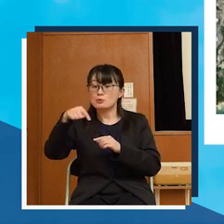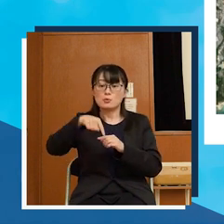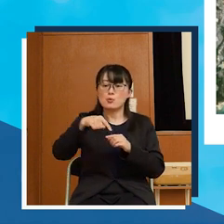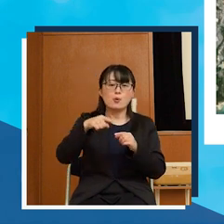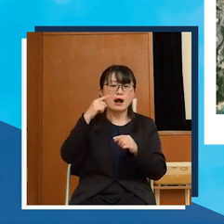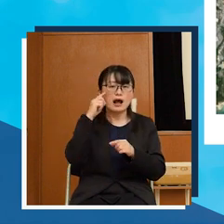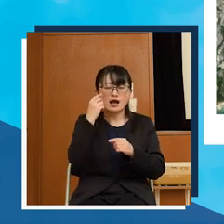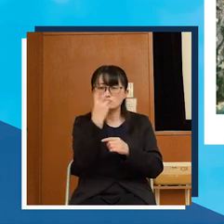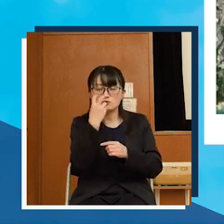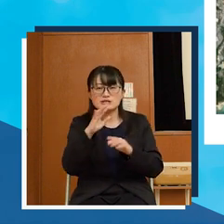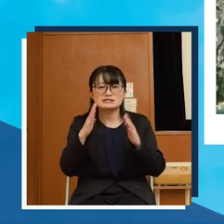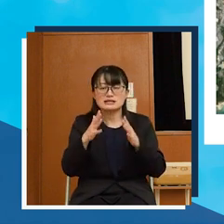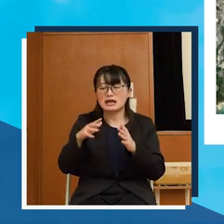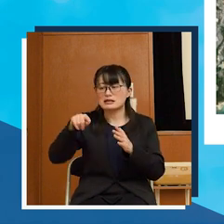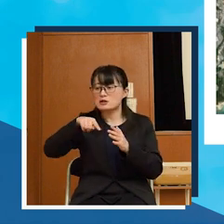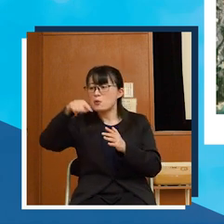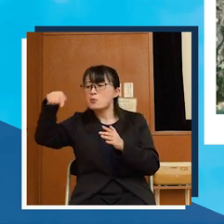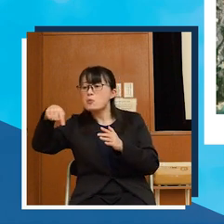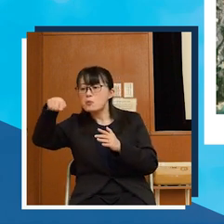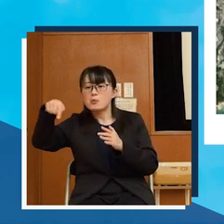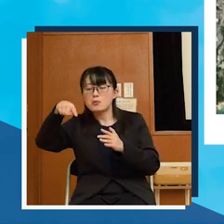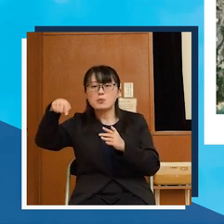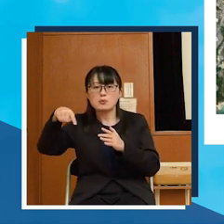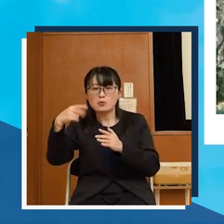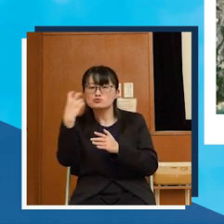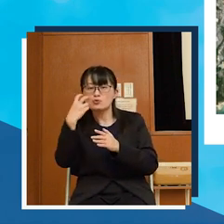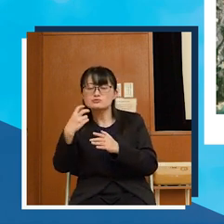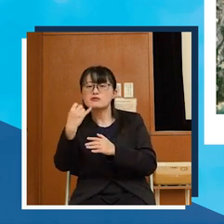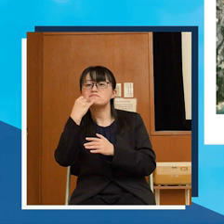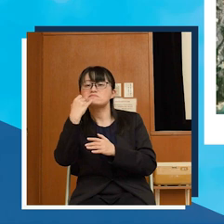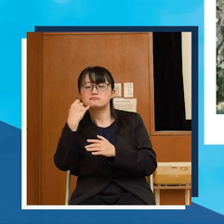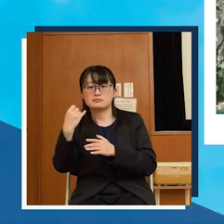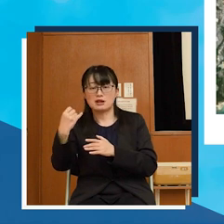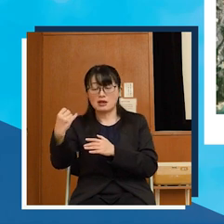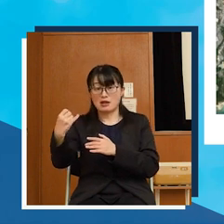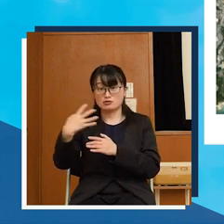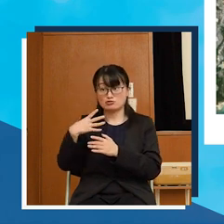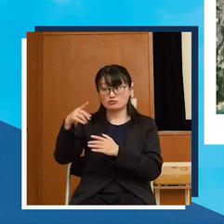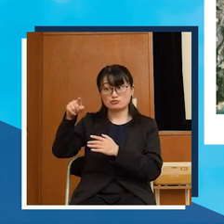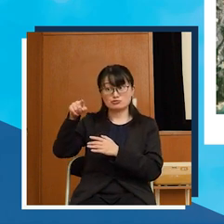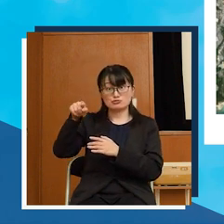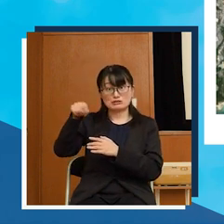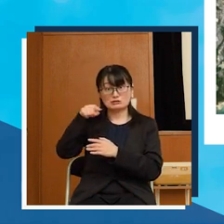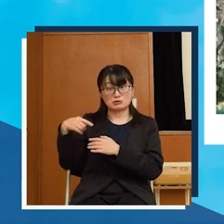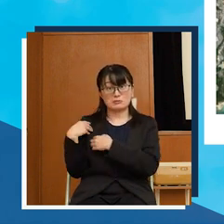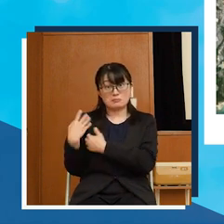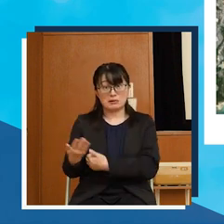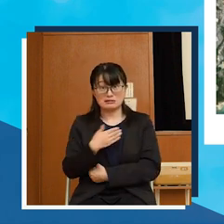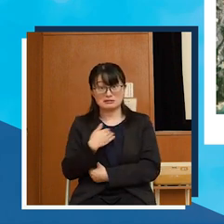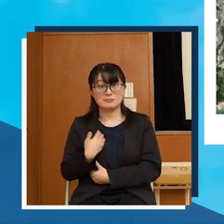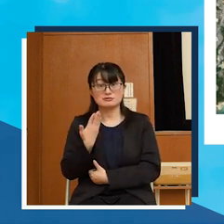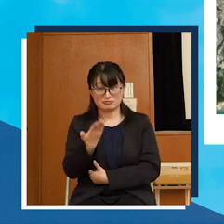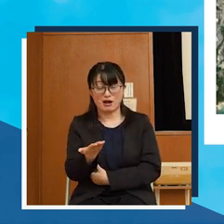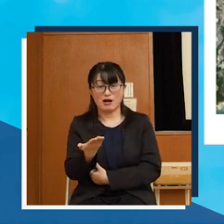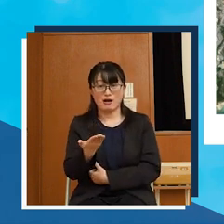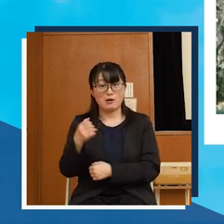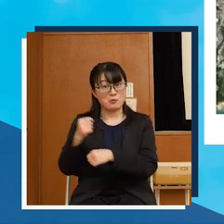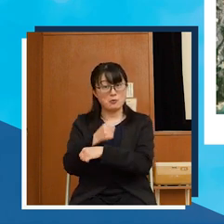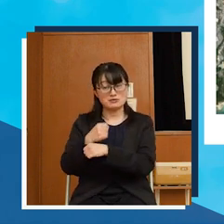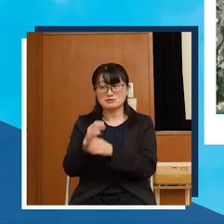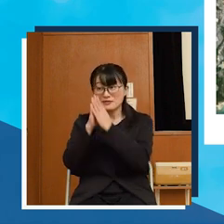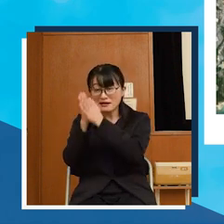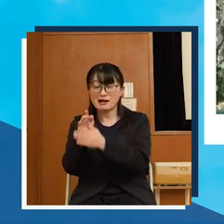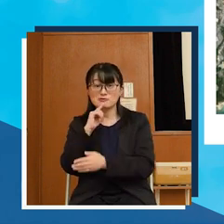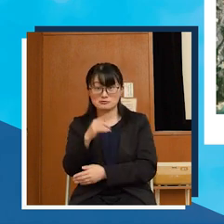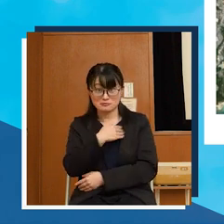か単純に考えるとそういうことなんです皆さんの税金で行われる公共事業が調査報告もなし